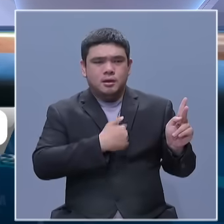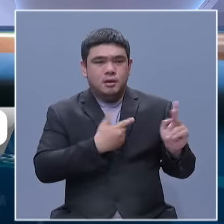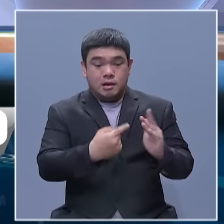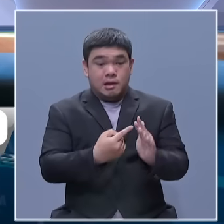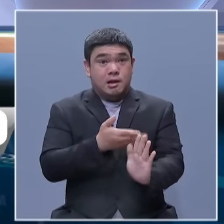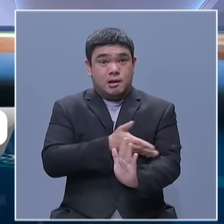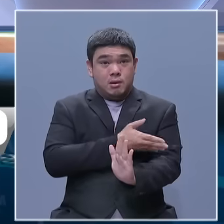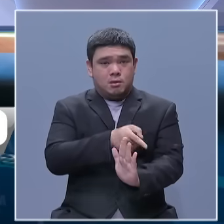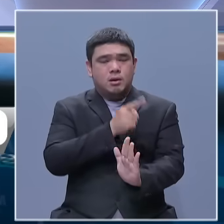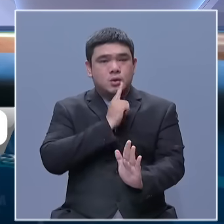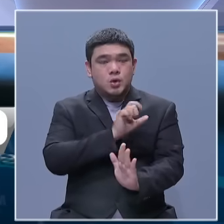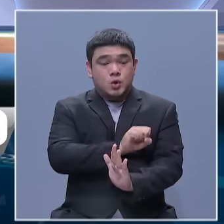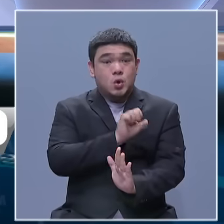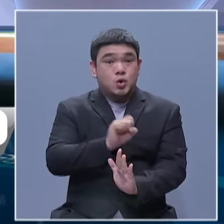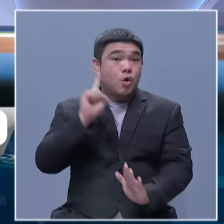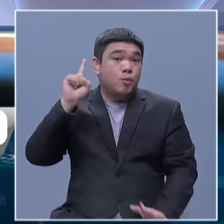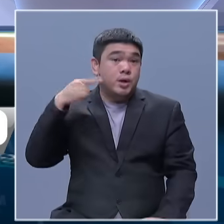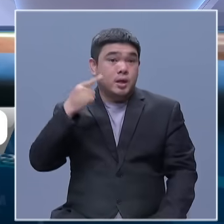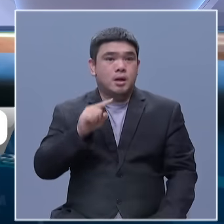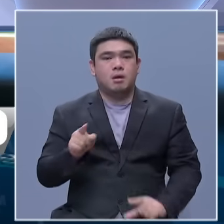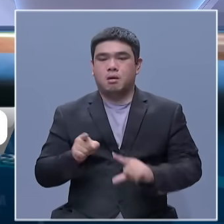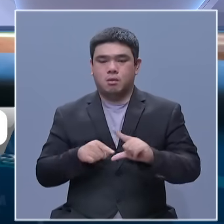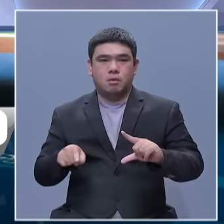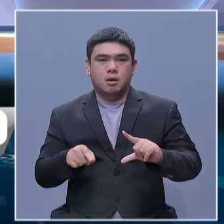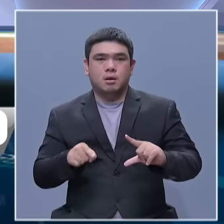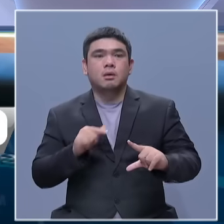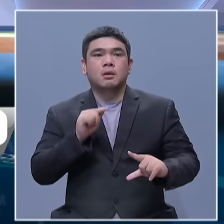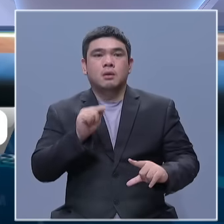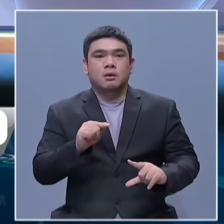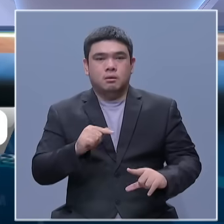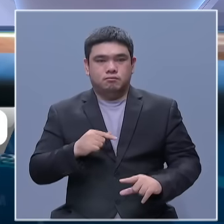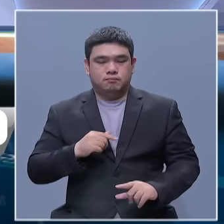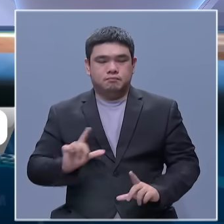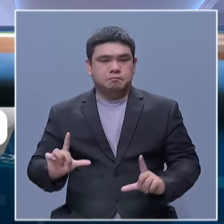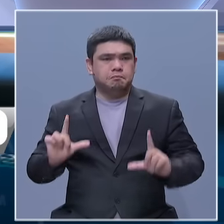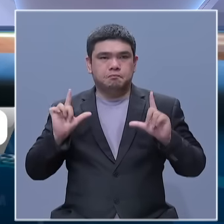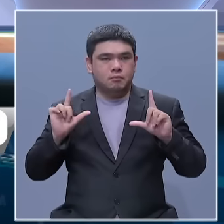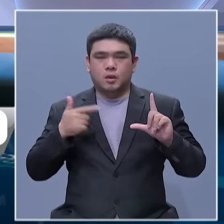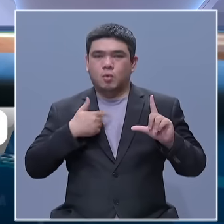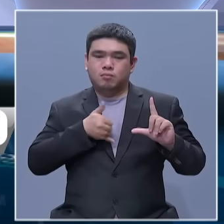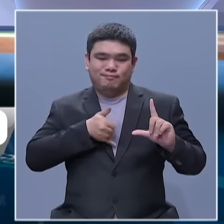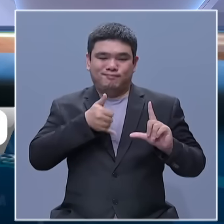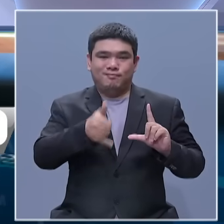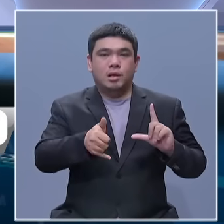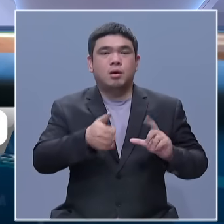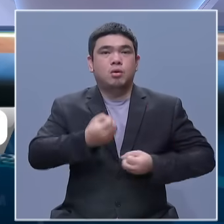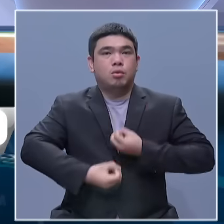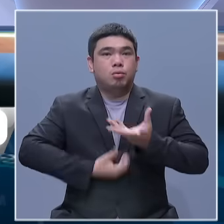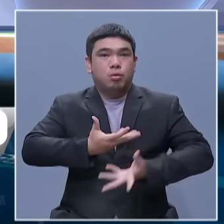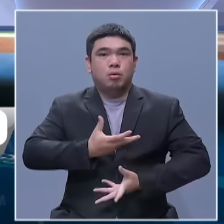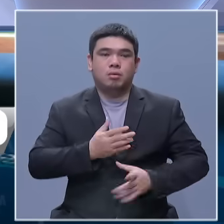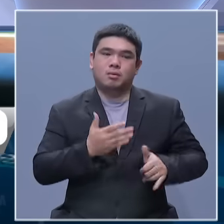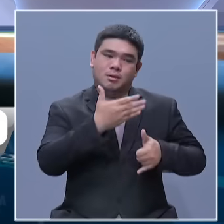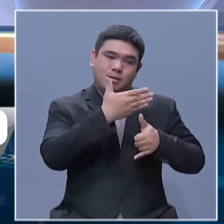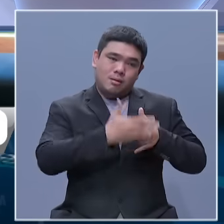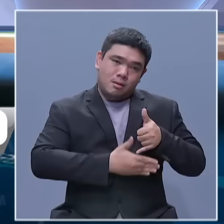ายการที่เราบอกว่าส.ส.หญิงของก้าวไกลเนี่ยออกมาเหมือนแสดงออกเชิงสัญลักษณ์กันหลายๆคนด้วยการเปลี่ยนโปรไฟ